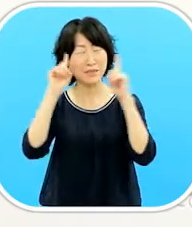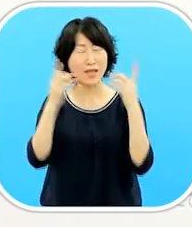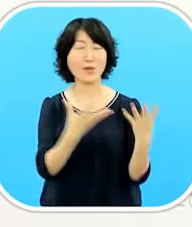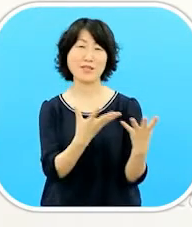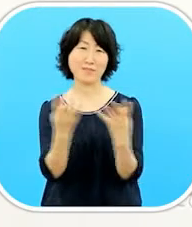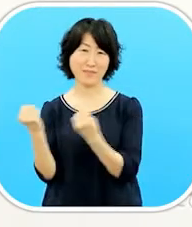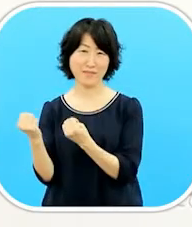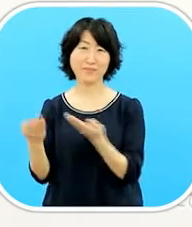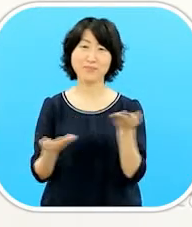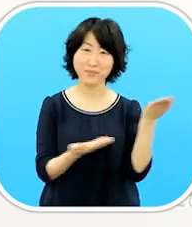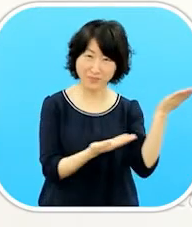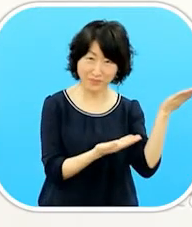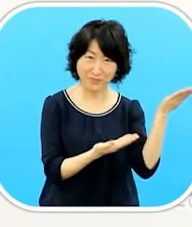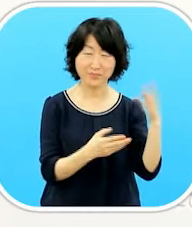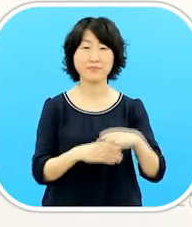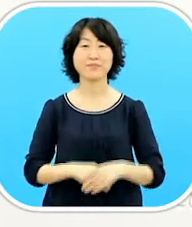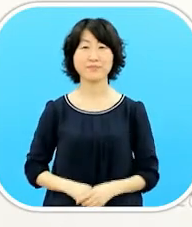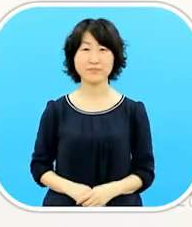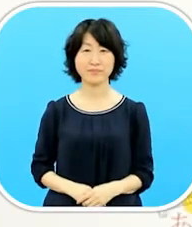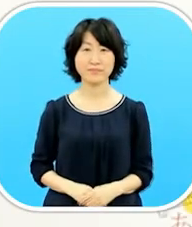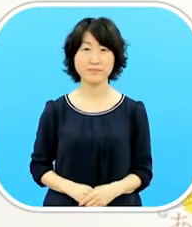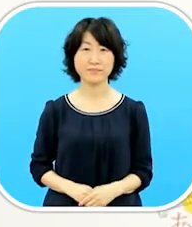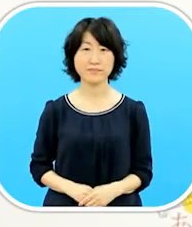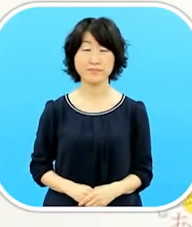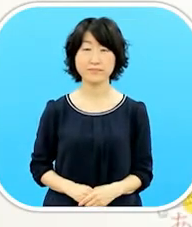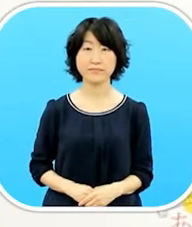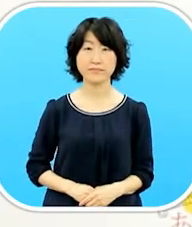。ぜひお出かけください。